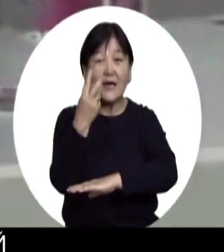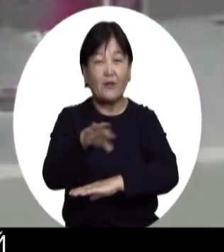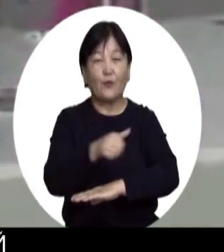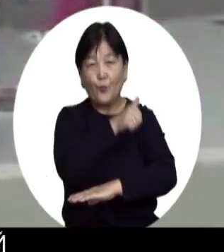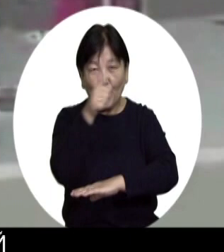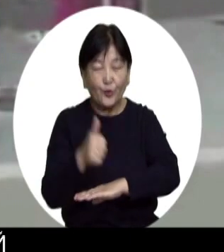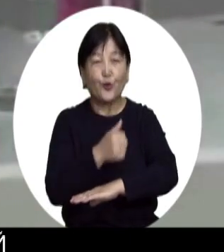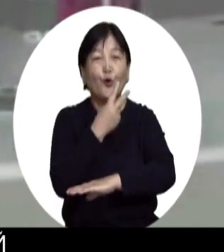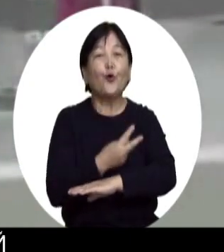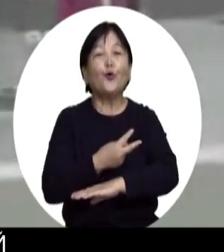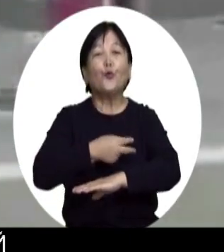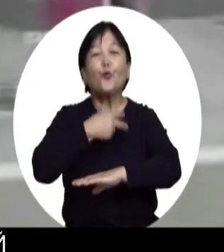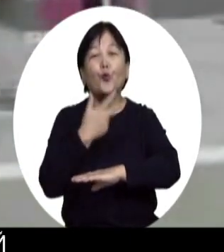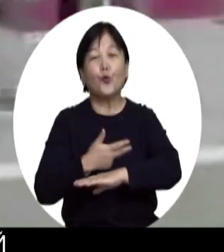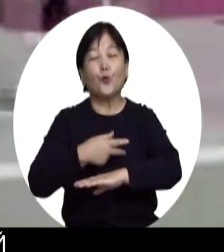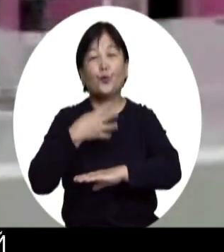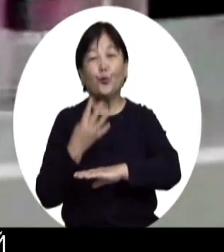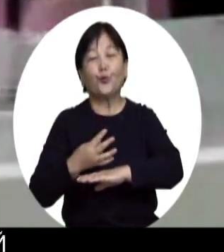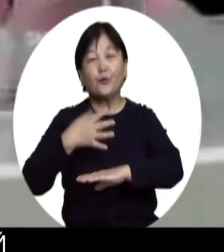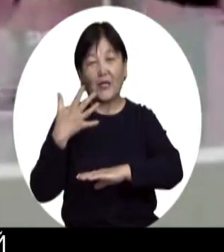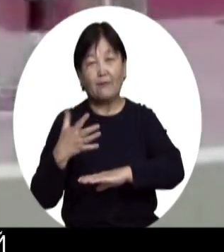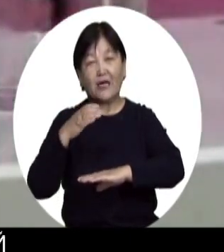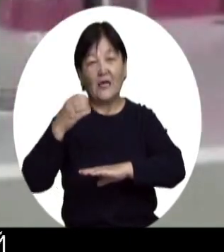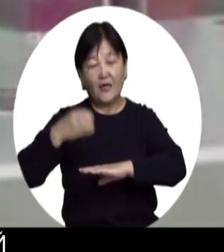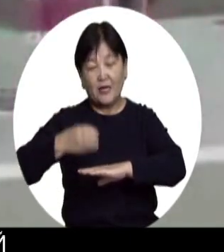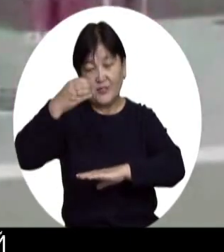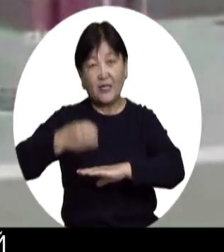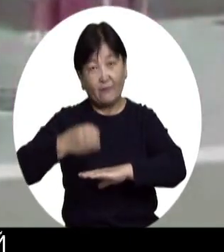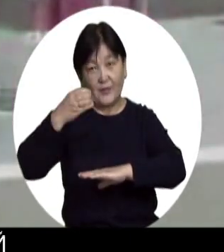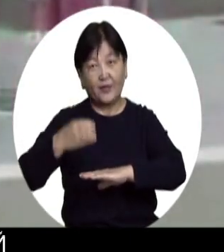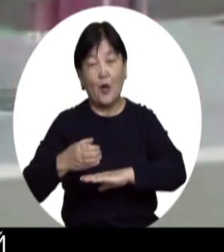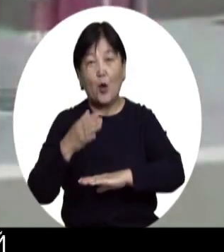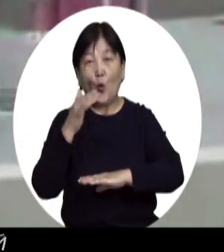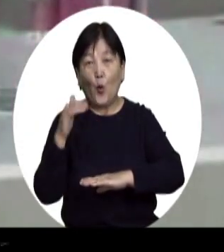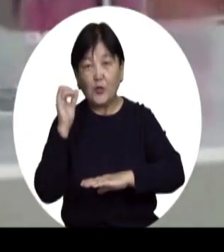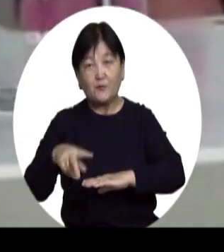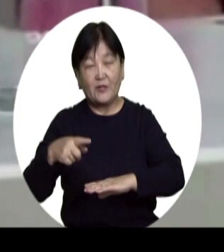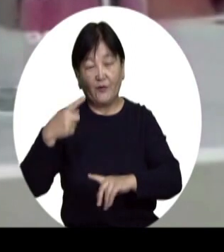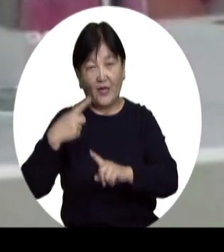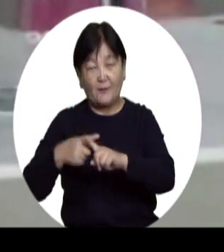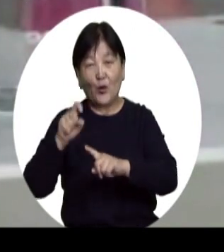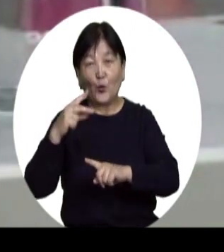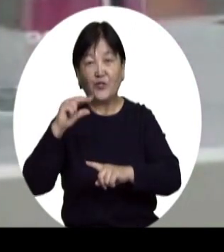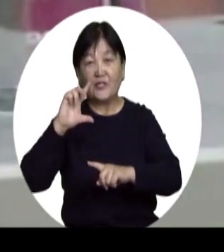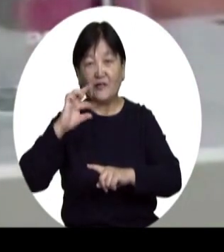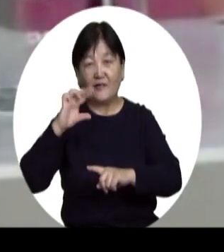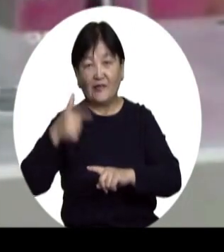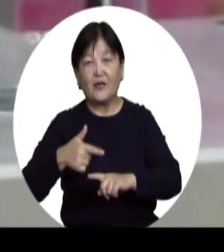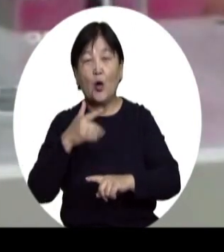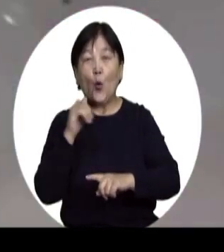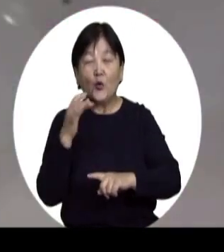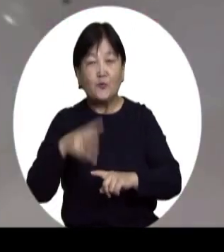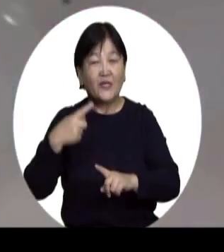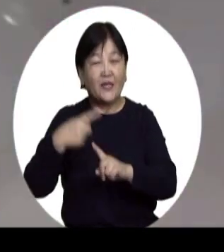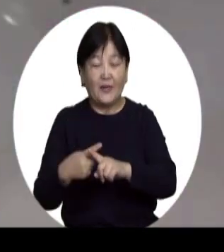за 2 3 4 тавтах шил аяхтай уусмал руугаа хүчлэлэг орчинтой уусмалаа